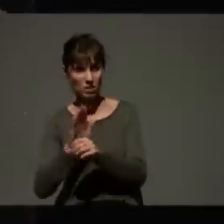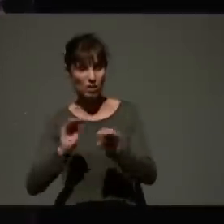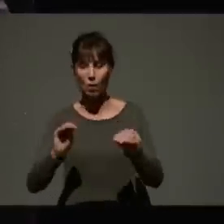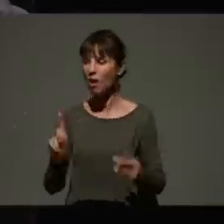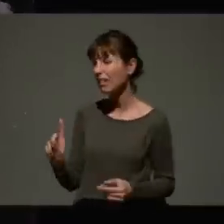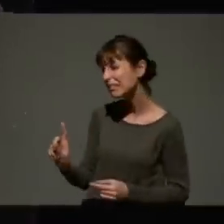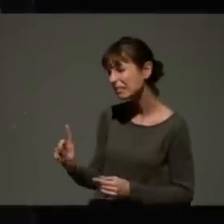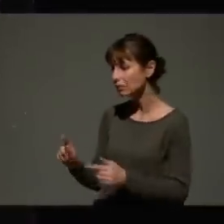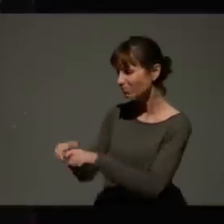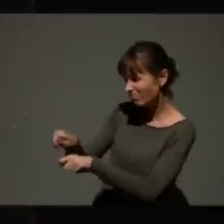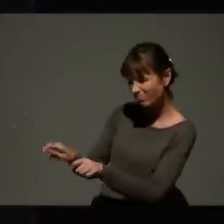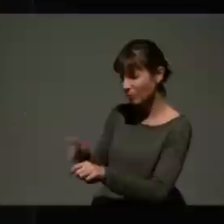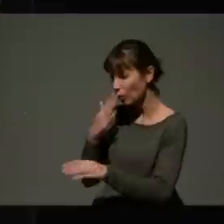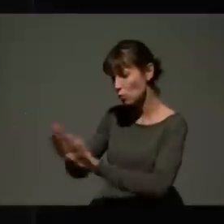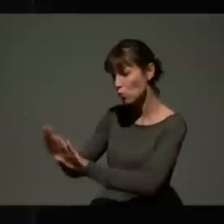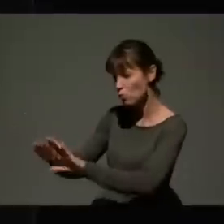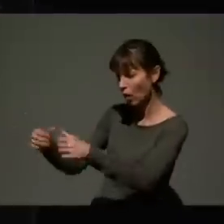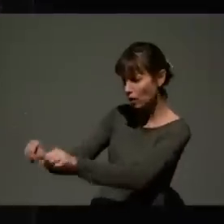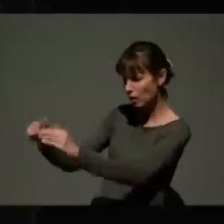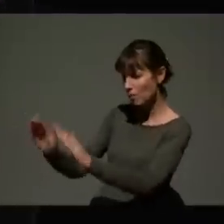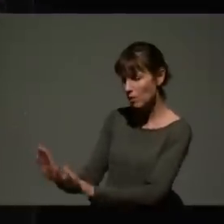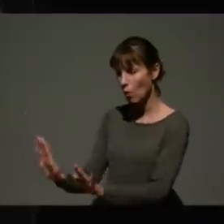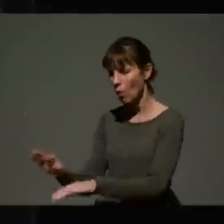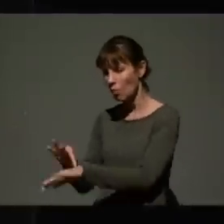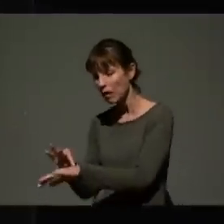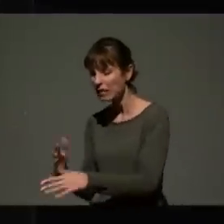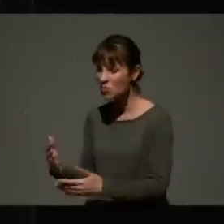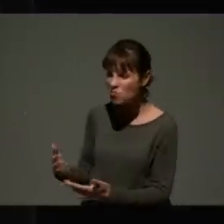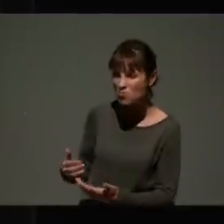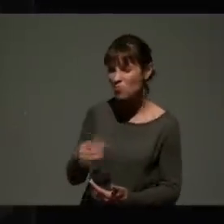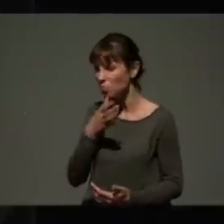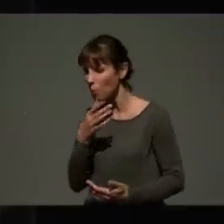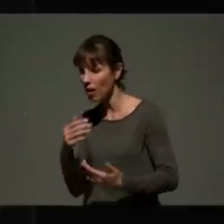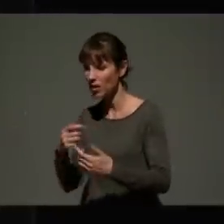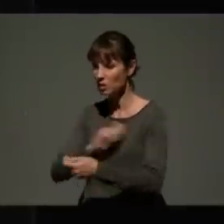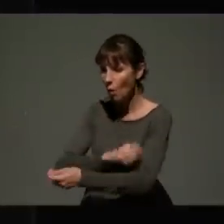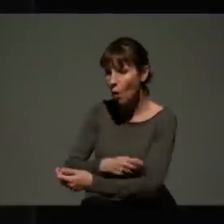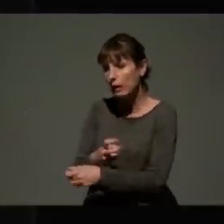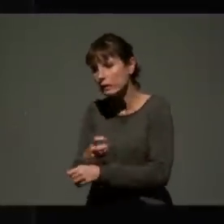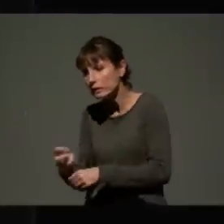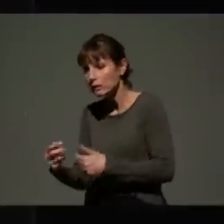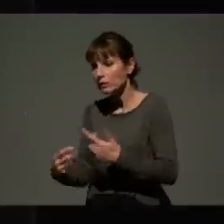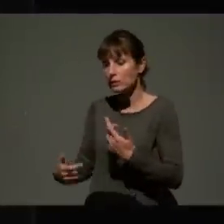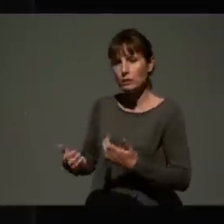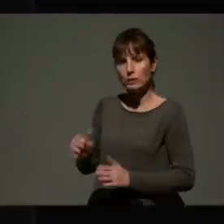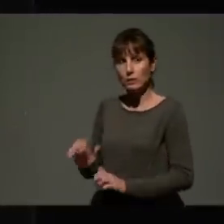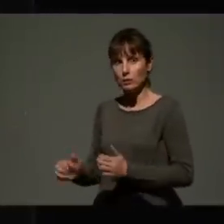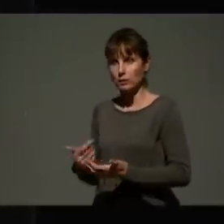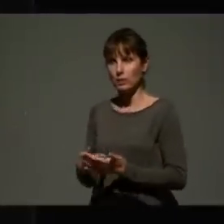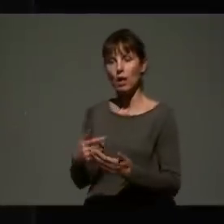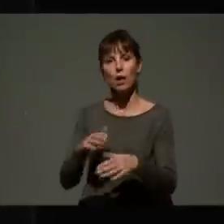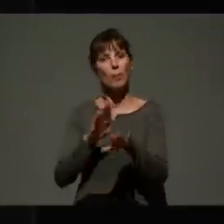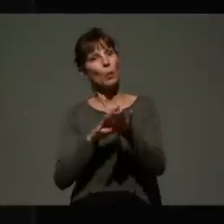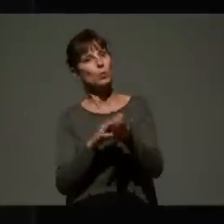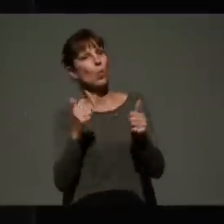qu'il vaut mieux que vous restiez tranquille chez vous plutôt qu'avec votre maladie, vous alliez faire du sport. C'est peut-être risqué. Donc ce principe de